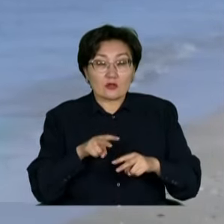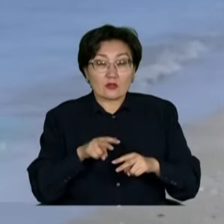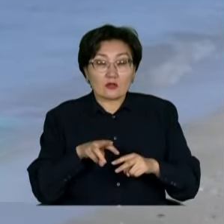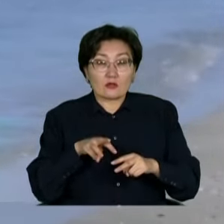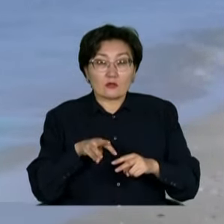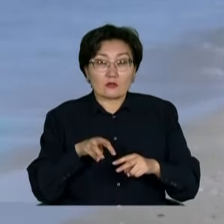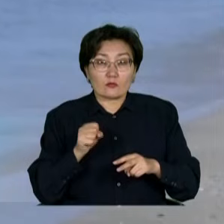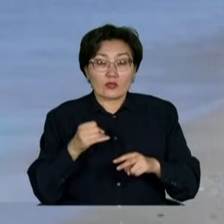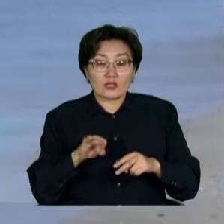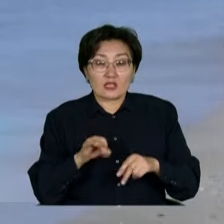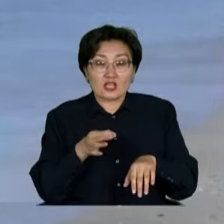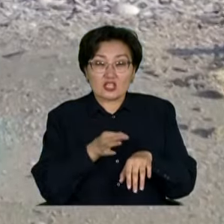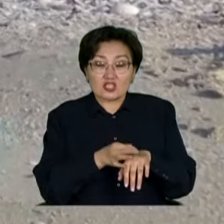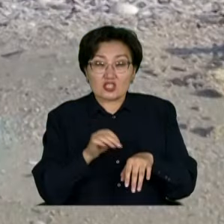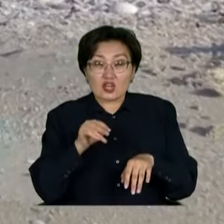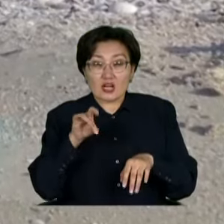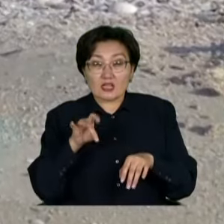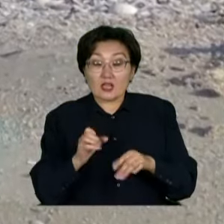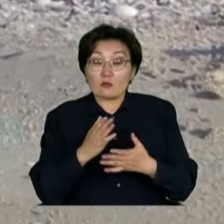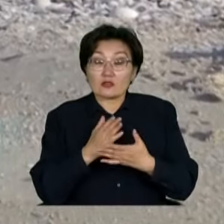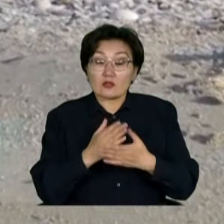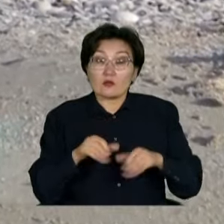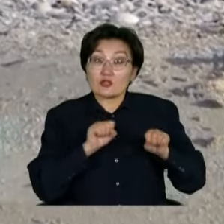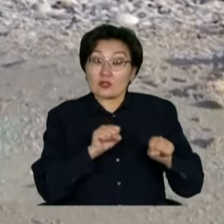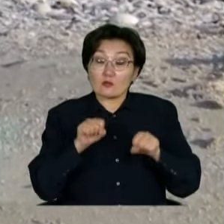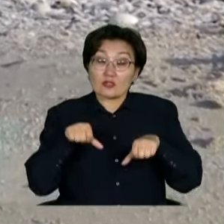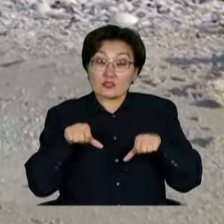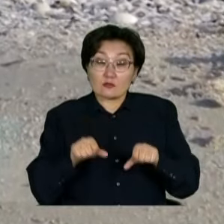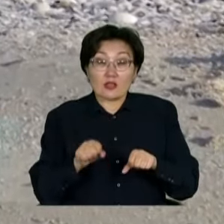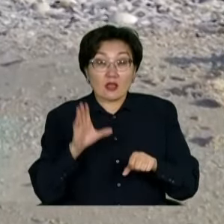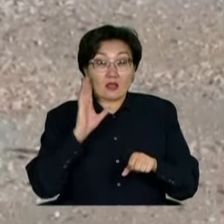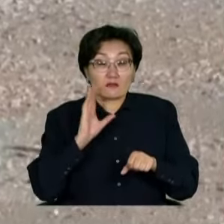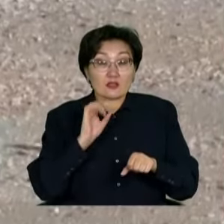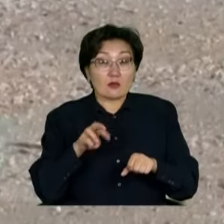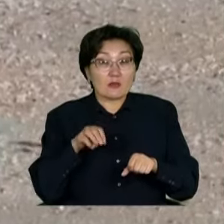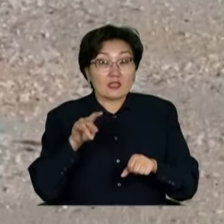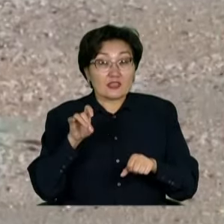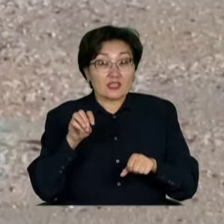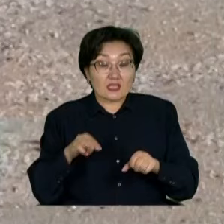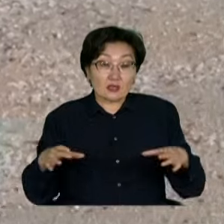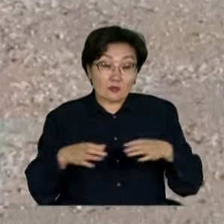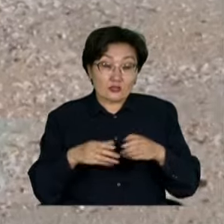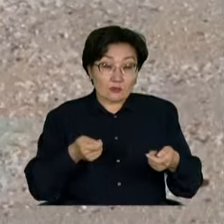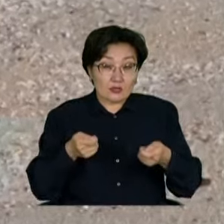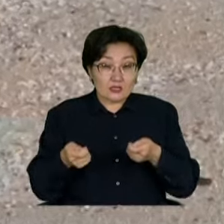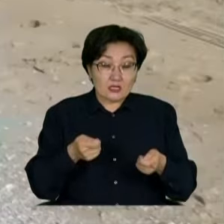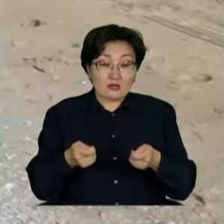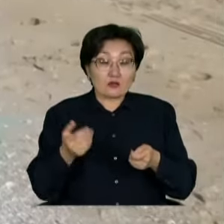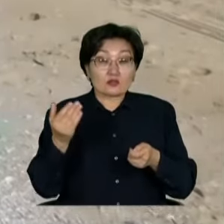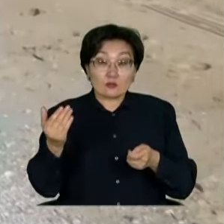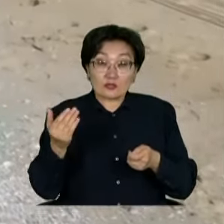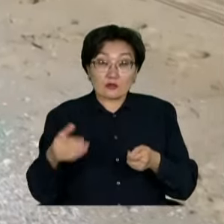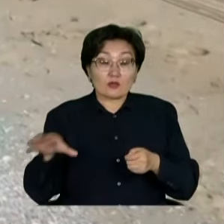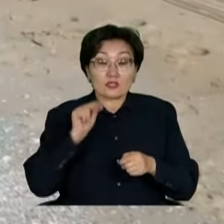үстерінде жаралардың іздері бар. Балықшылар құқығын қорғап жүрген аквамәдениет қауымдастығының басшысы Данияр Әкімжанов.